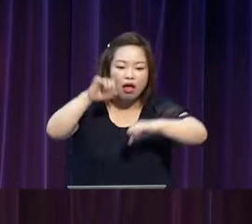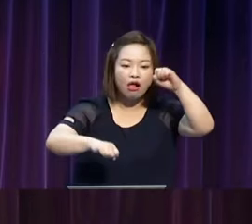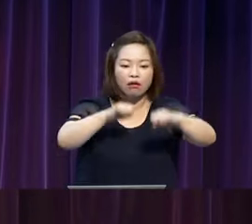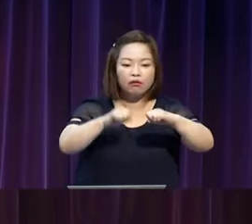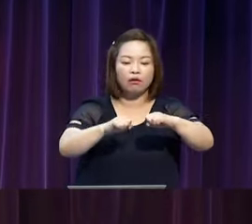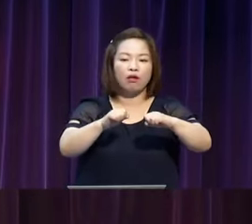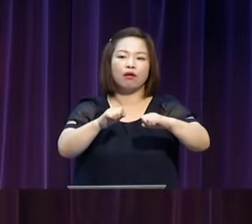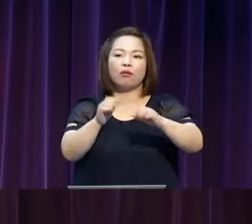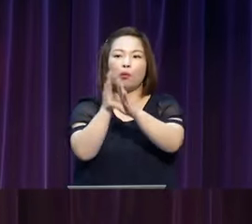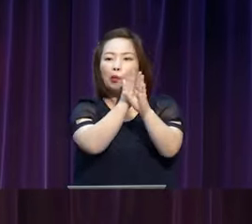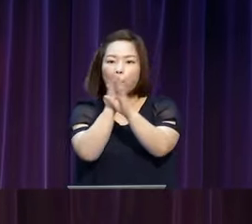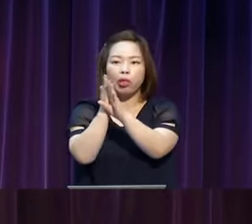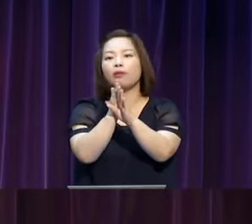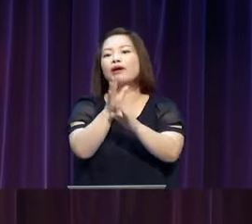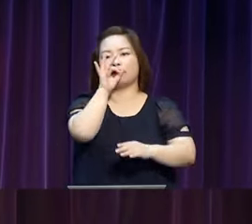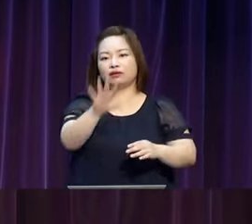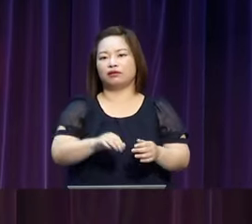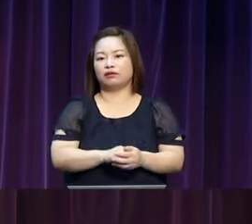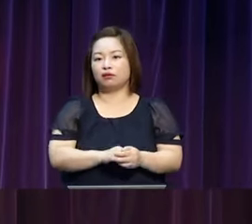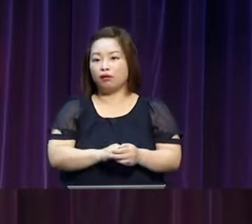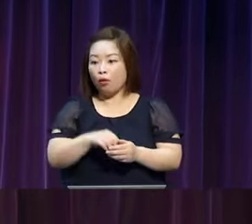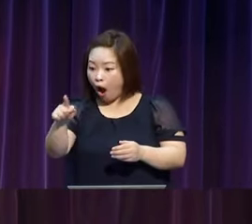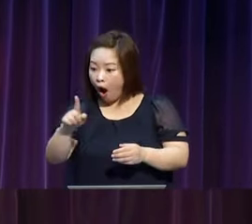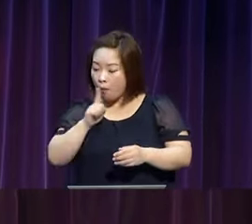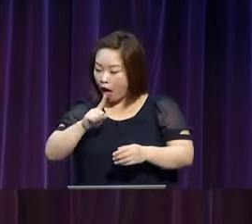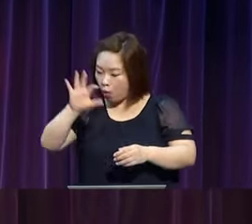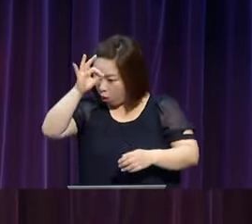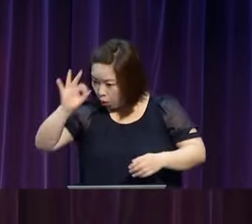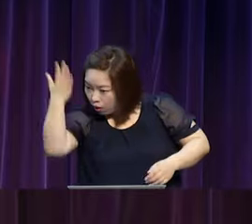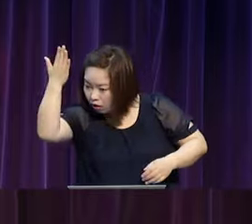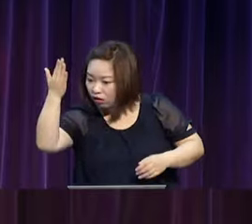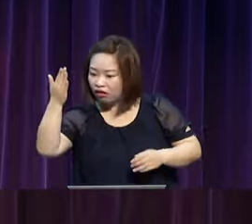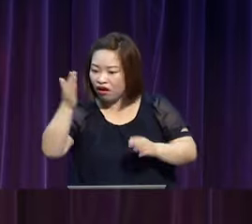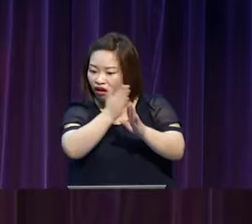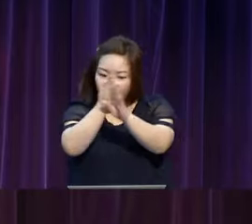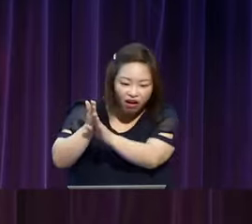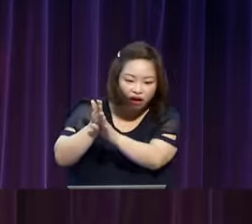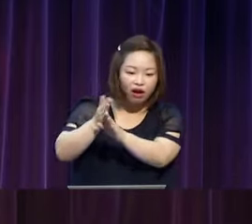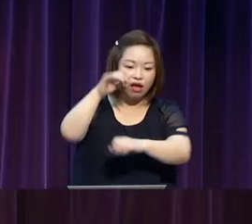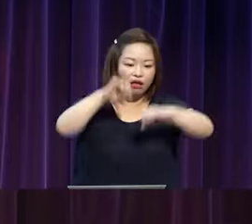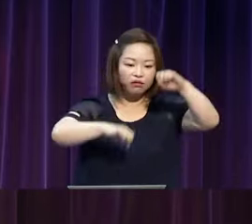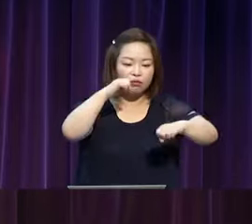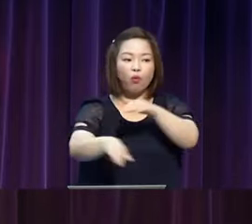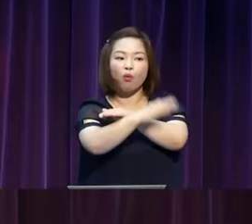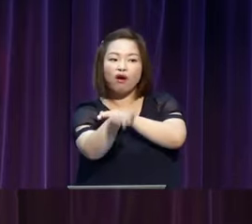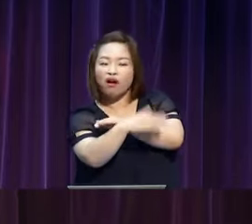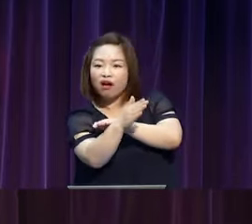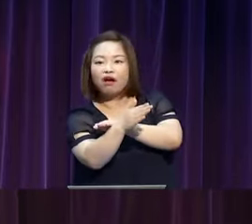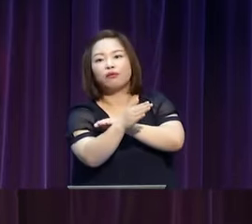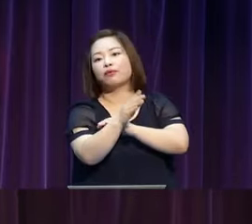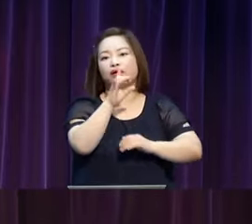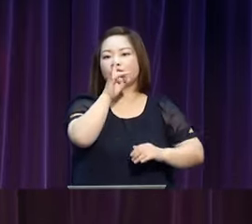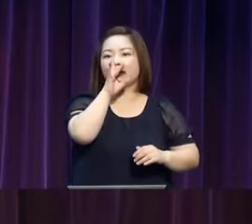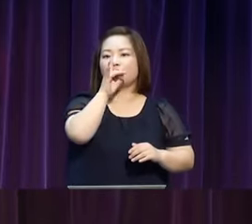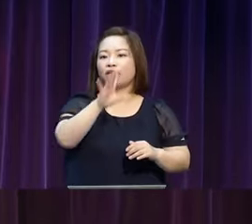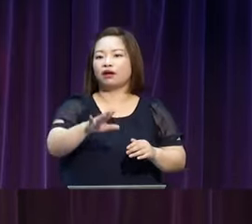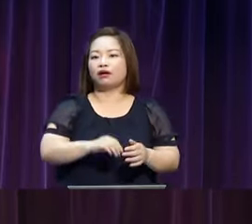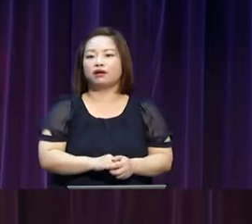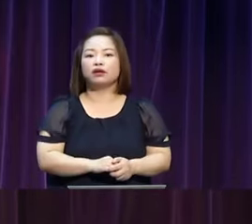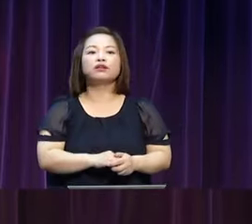겁니다. 말은 잘하는데 행동은 엉망이다 그 말이겠죠. 성경에서는